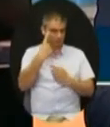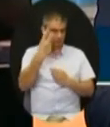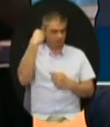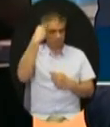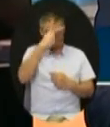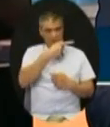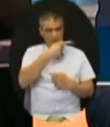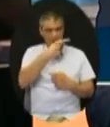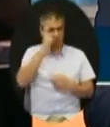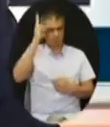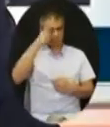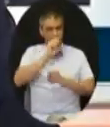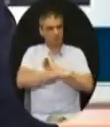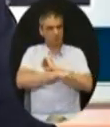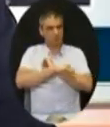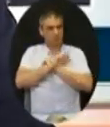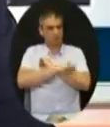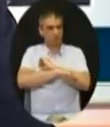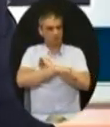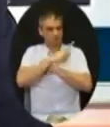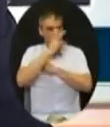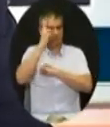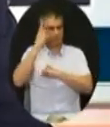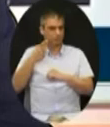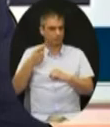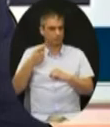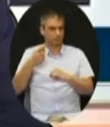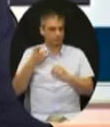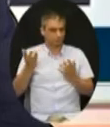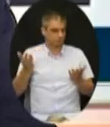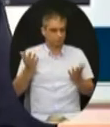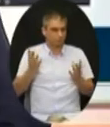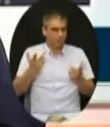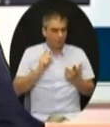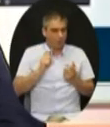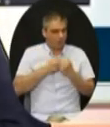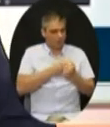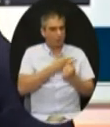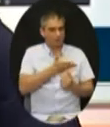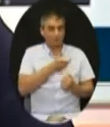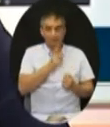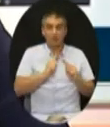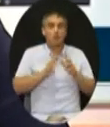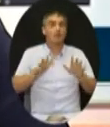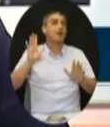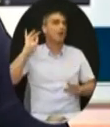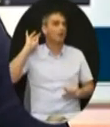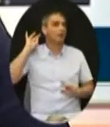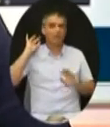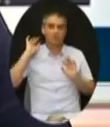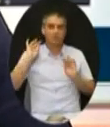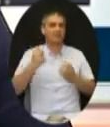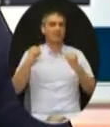שלמדה בחול, בקולג'ים ובאוניברסיטאות בחול, למה לא נלחמים בזה? הרי זו תופעה